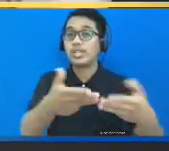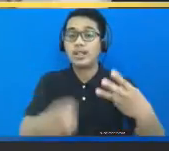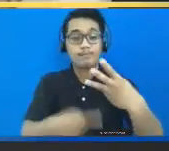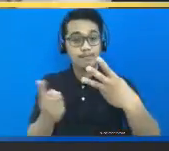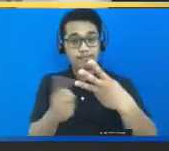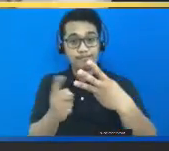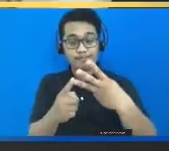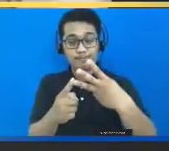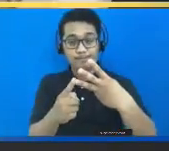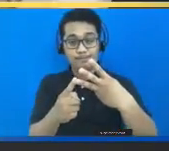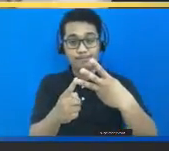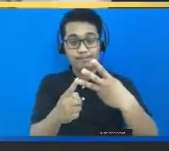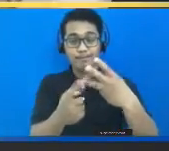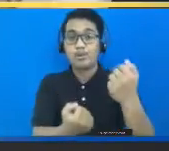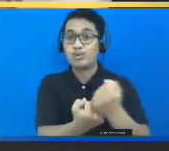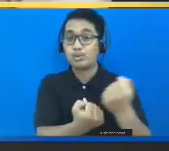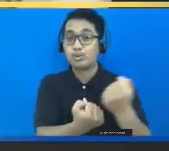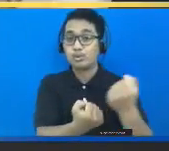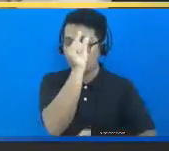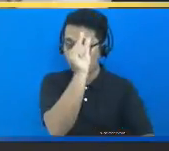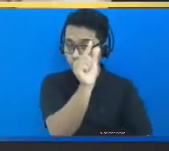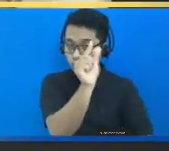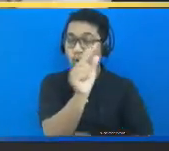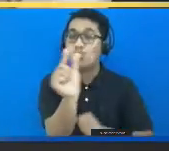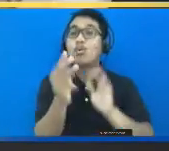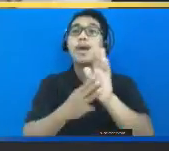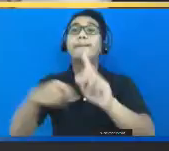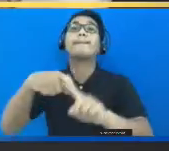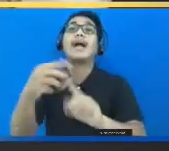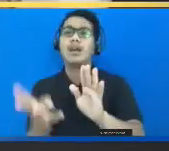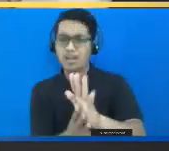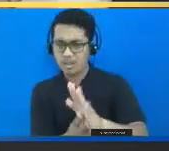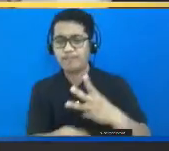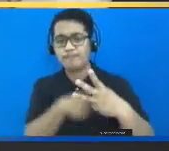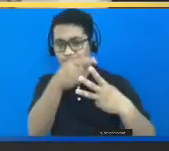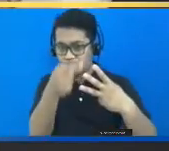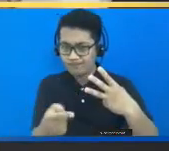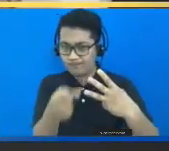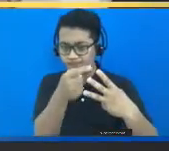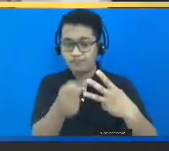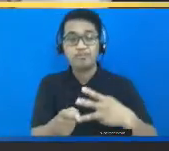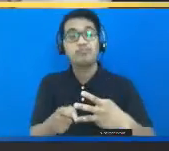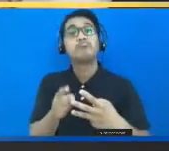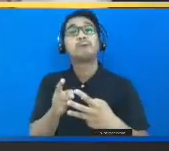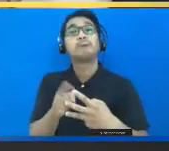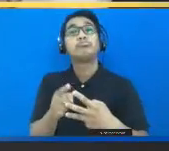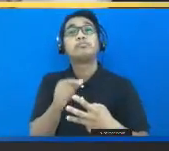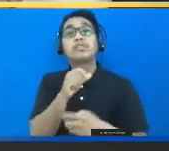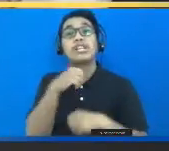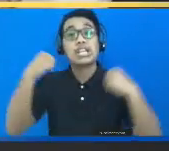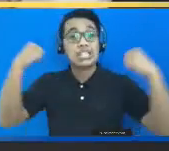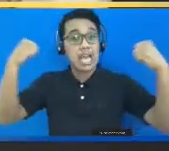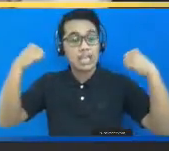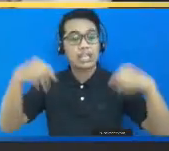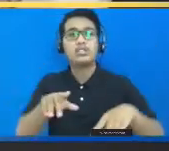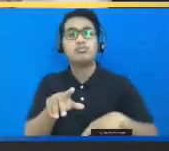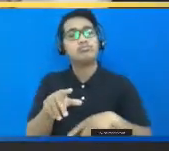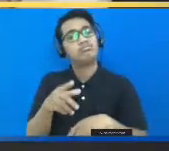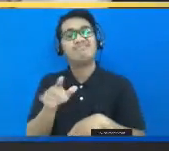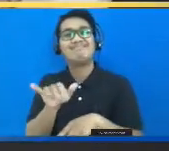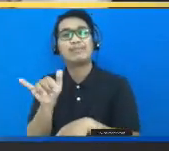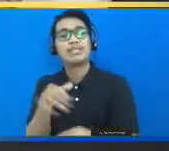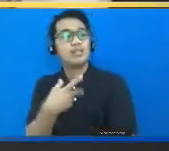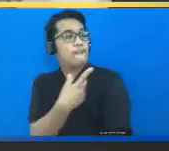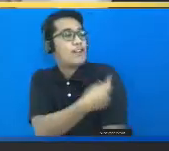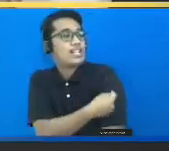yang ketiga itu adalah dukungan kepada UMKM ya kesehatan misalnya kita bicara mengenai vaksin yang